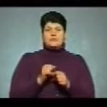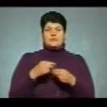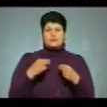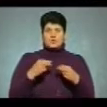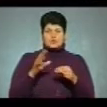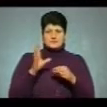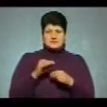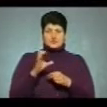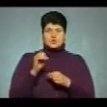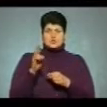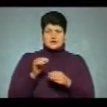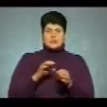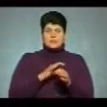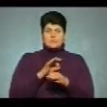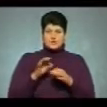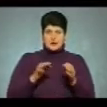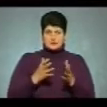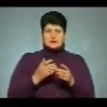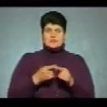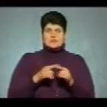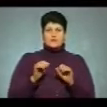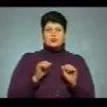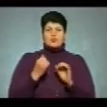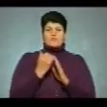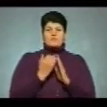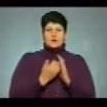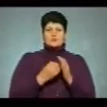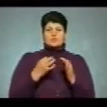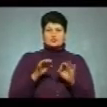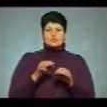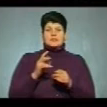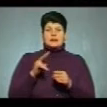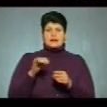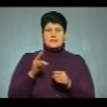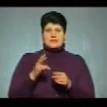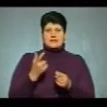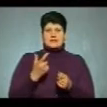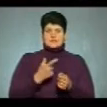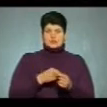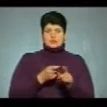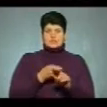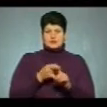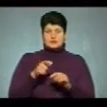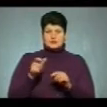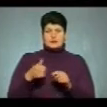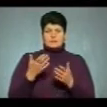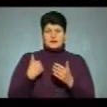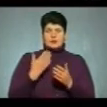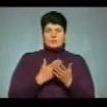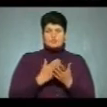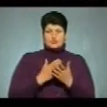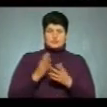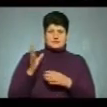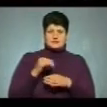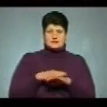соціальних проєктів, які ми обслуговуємо, це саме це урядова програма «Доступні ліки», інсулінозалежні люди, які ми обслуговували все населення